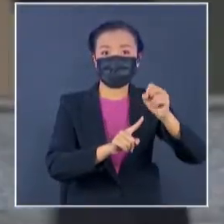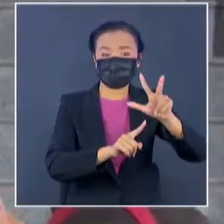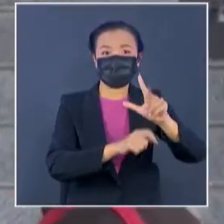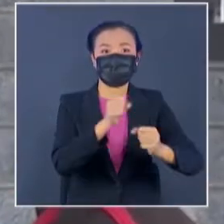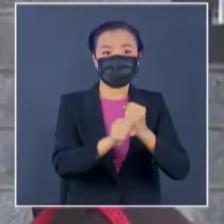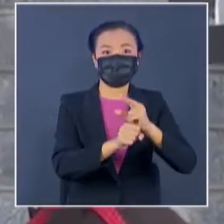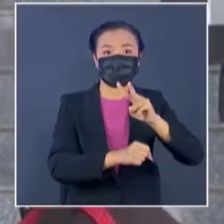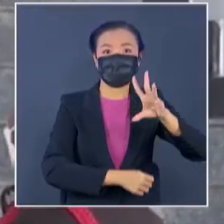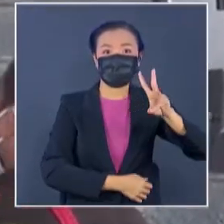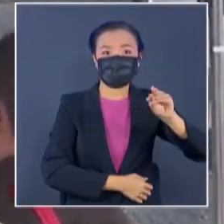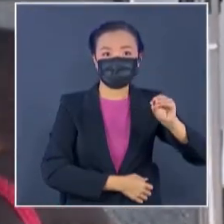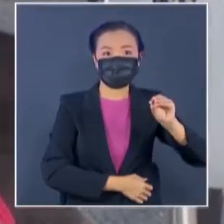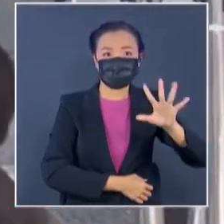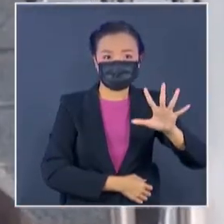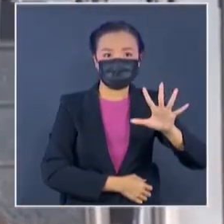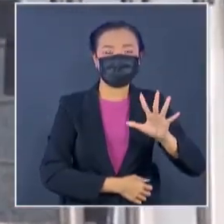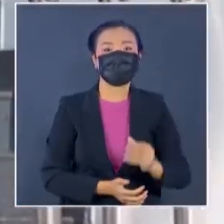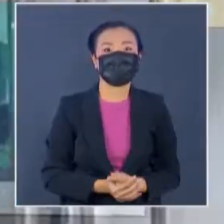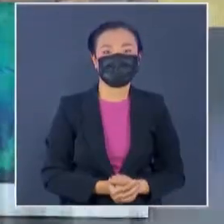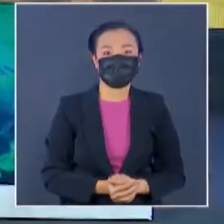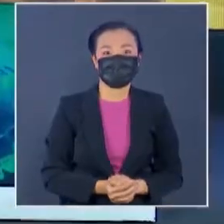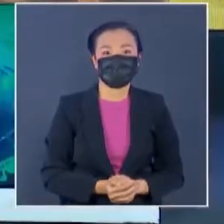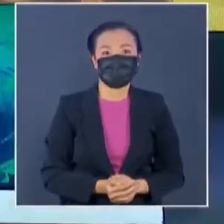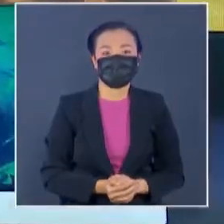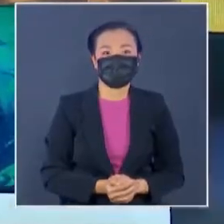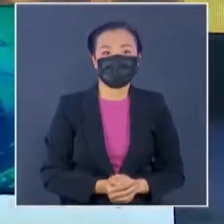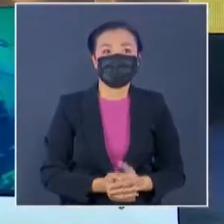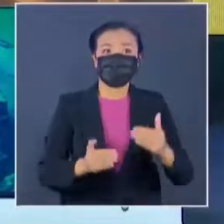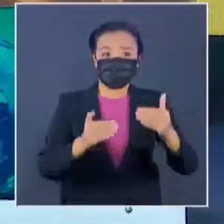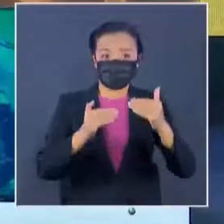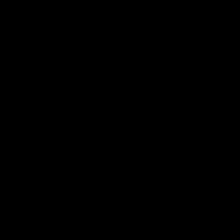2565นี้นะครับ เรื่องนี้ตามดูกันต่อ